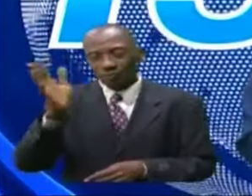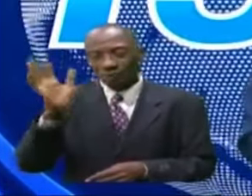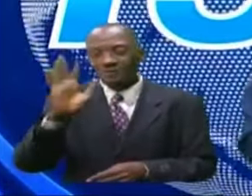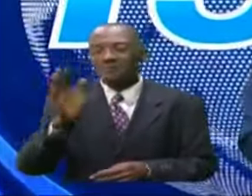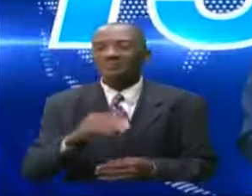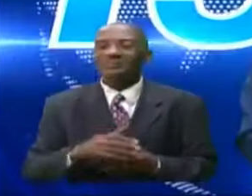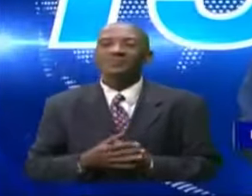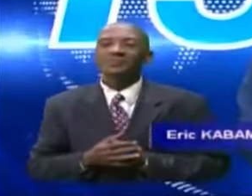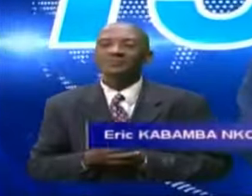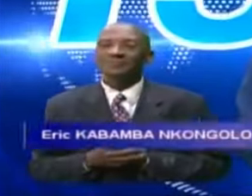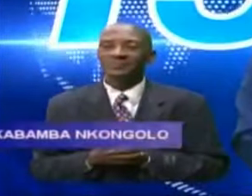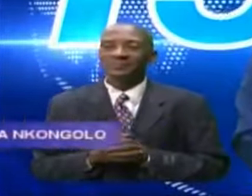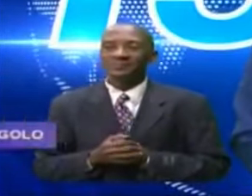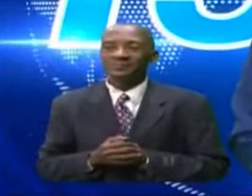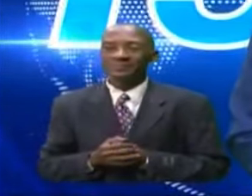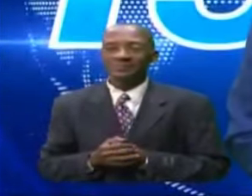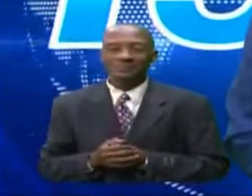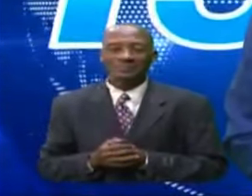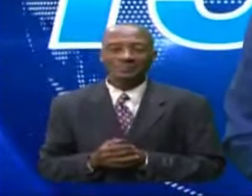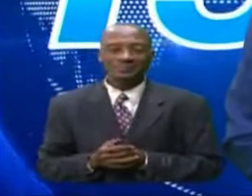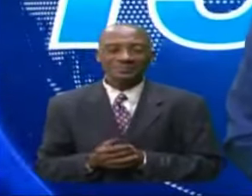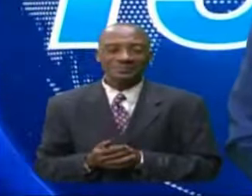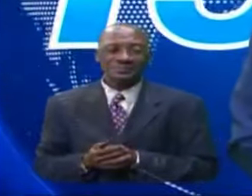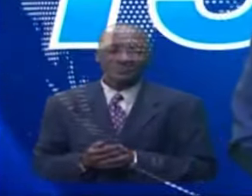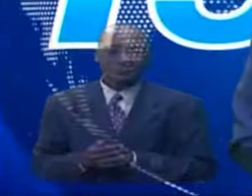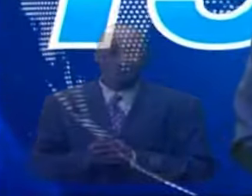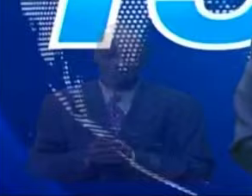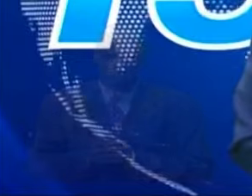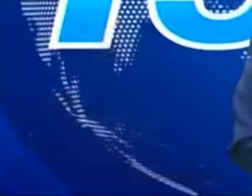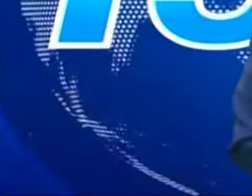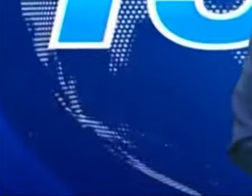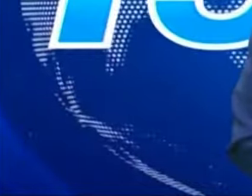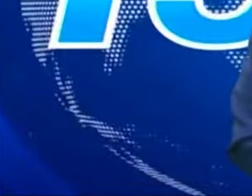de nous avoir suivis. L'actualité continue sur nos antennes. Retrouvez dans